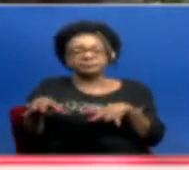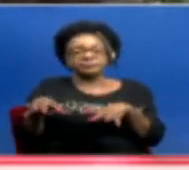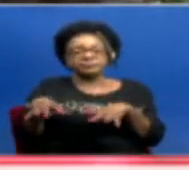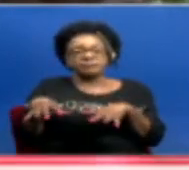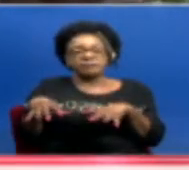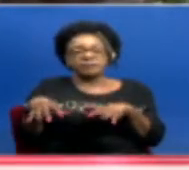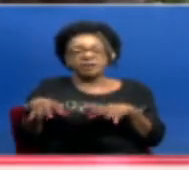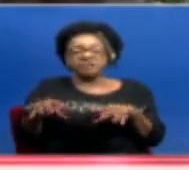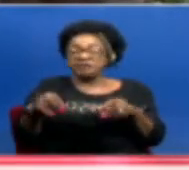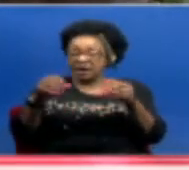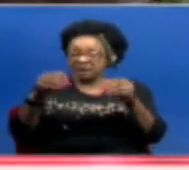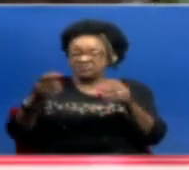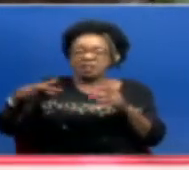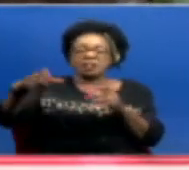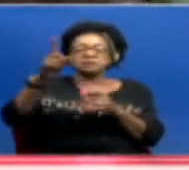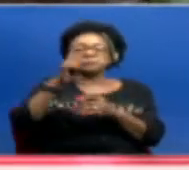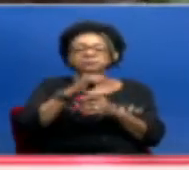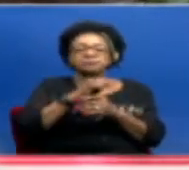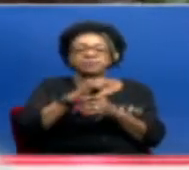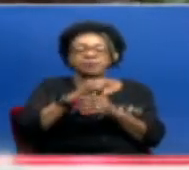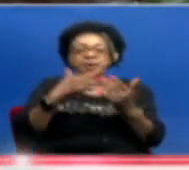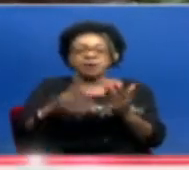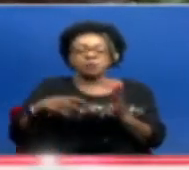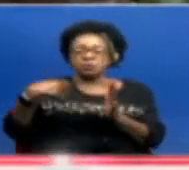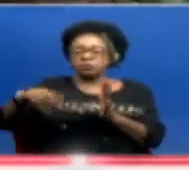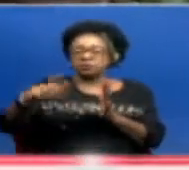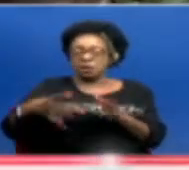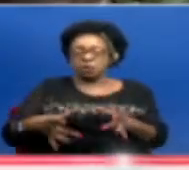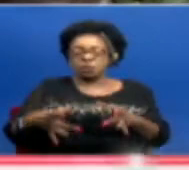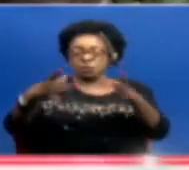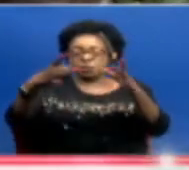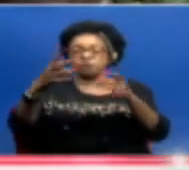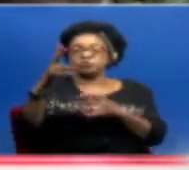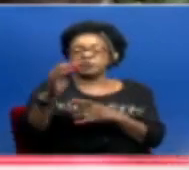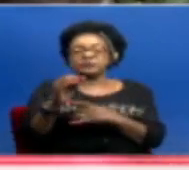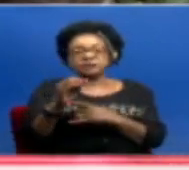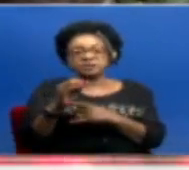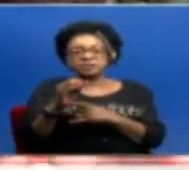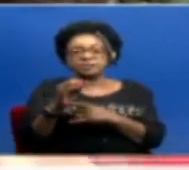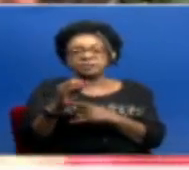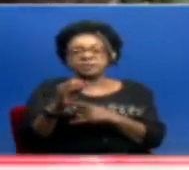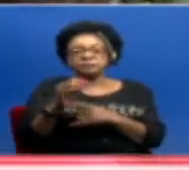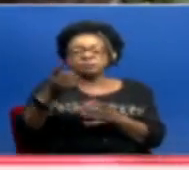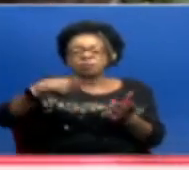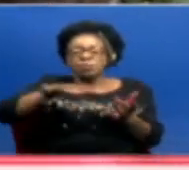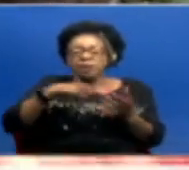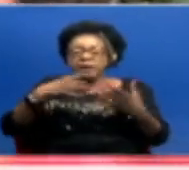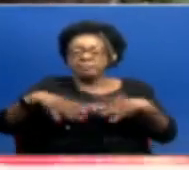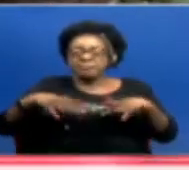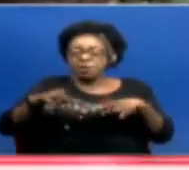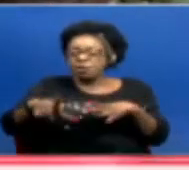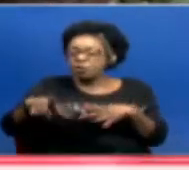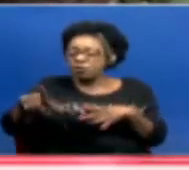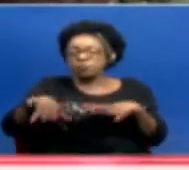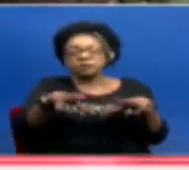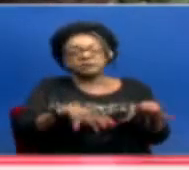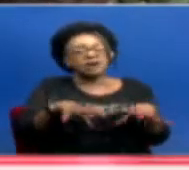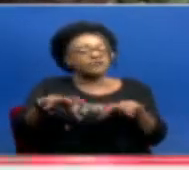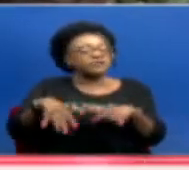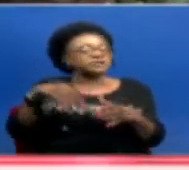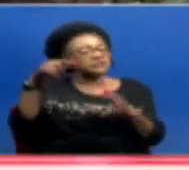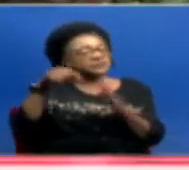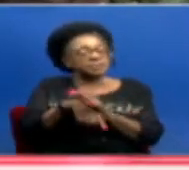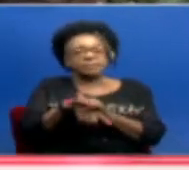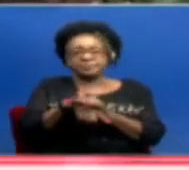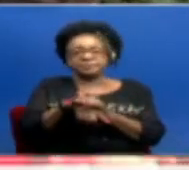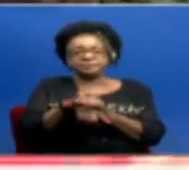kusiaga umeongeza bei. Sasa kusiaga gorogoro moja ni shilingi 20. Sasa sisi watu wa chini tunahangaika sana.